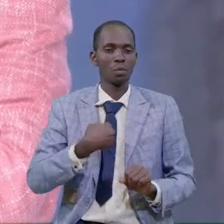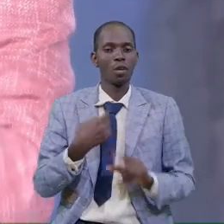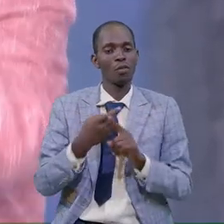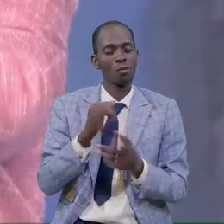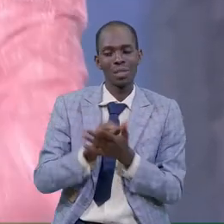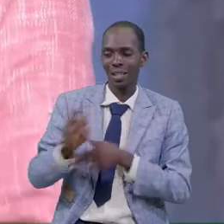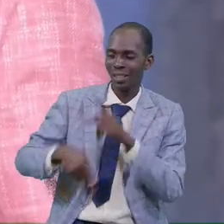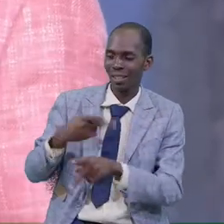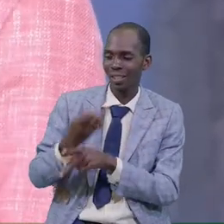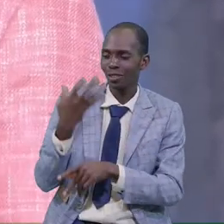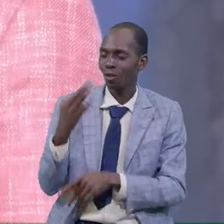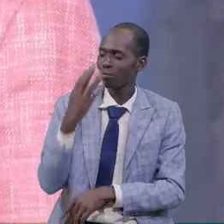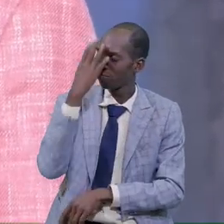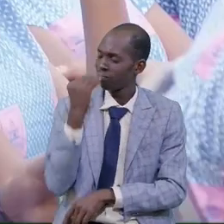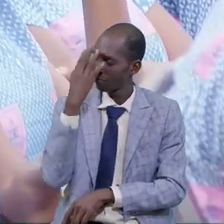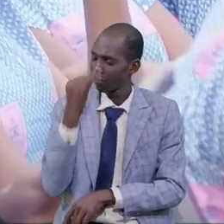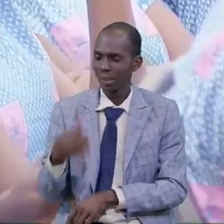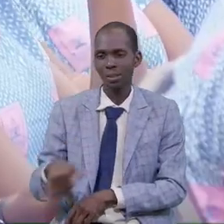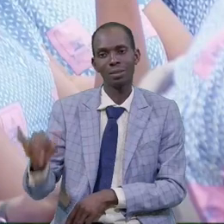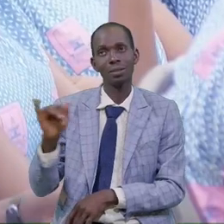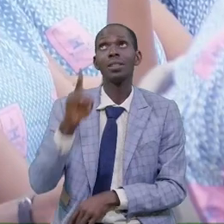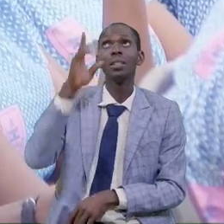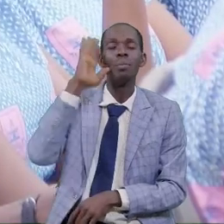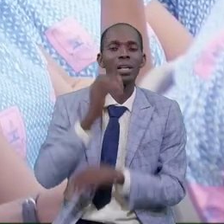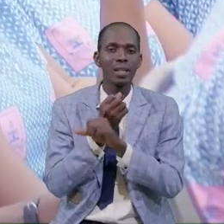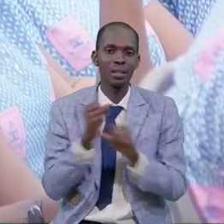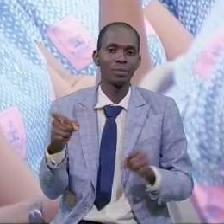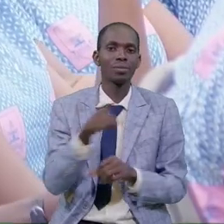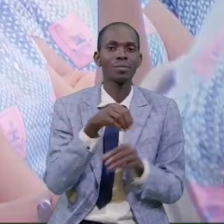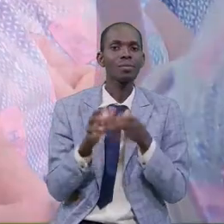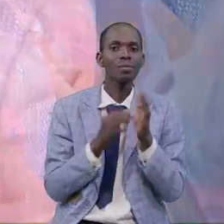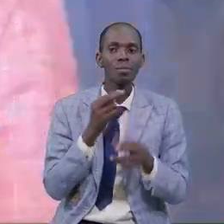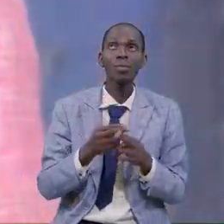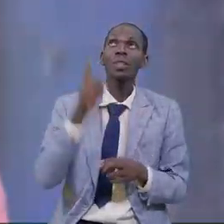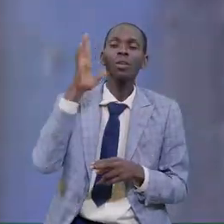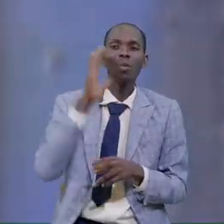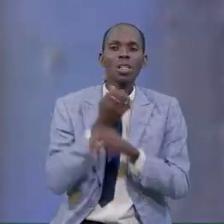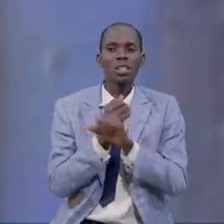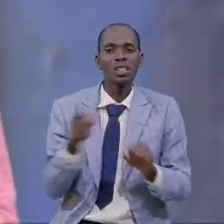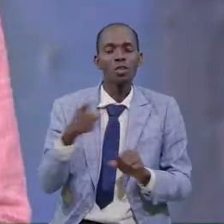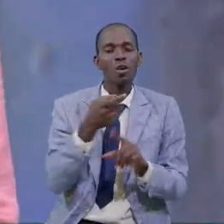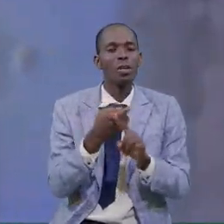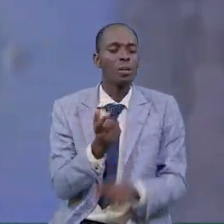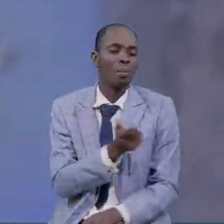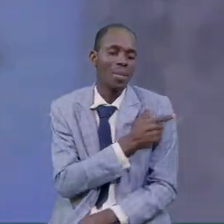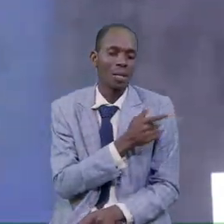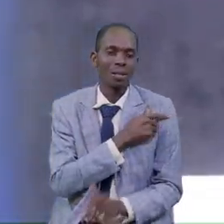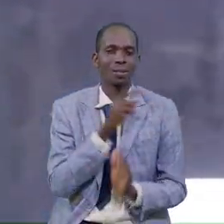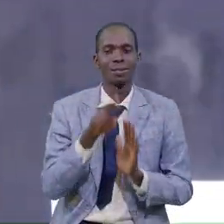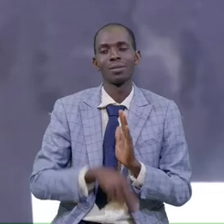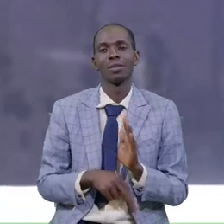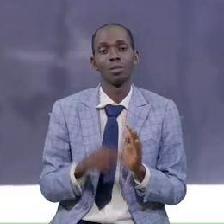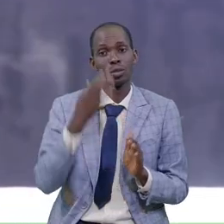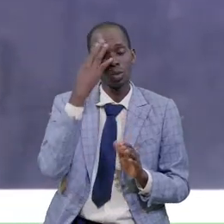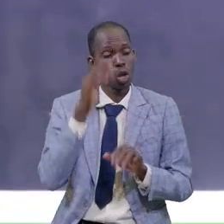sommeil. Il va te sauver. Il va te délivrer de la paresse. Vous savez, d'autres